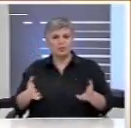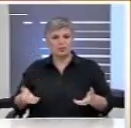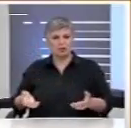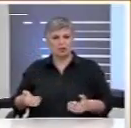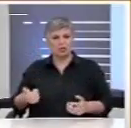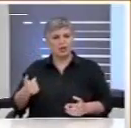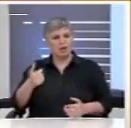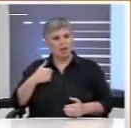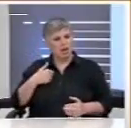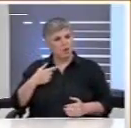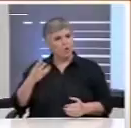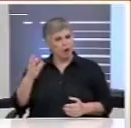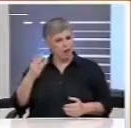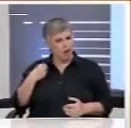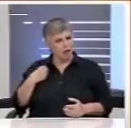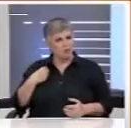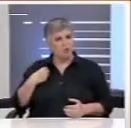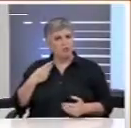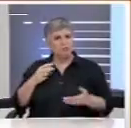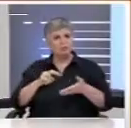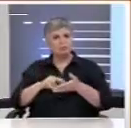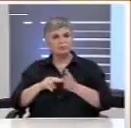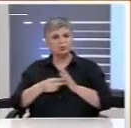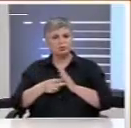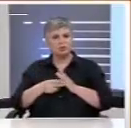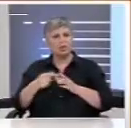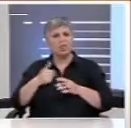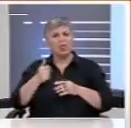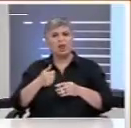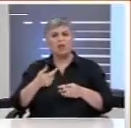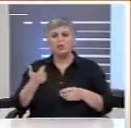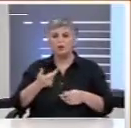μεγάλη προσοχή τον κύριο Μητσοτάκη, μόλις το είπα αυτό, έκανα κάποιους πρόχειρους